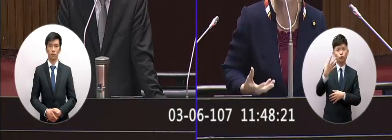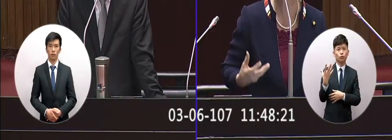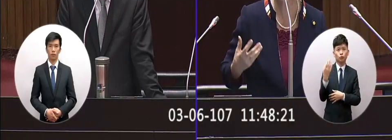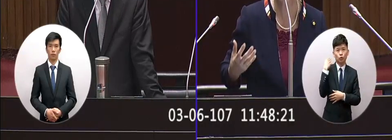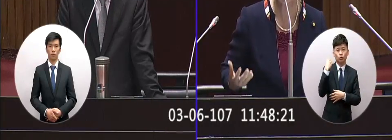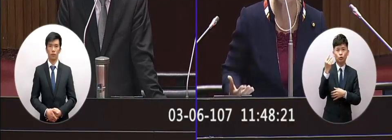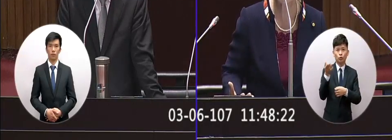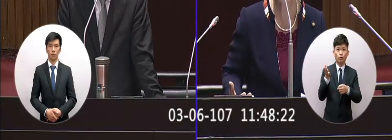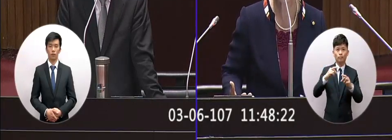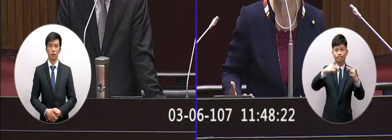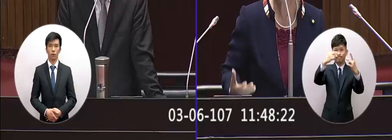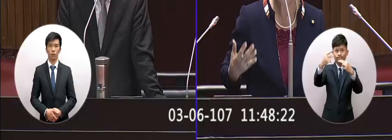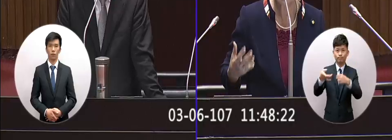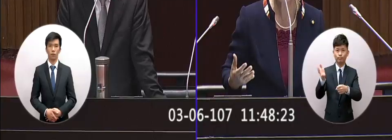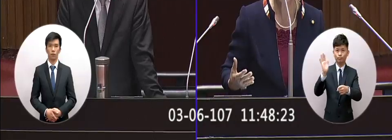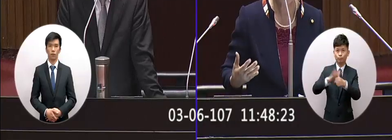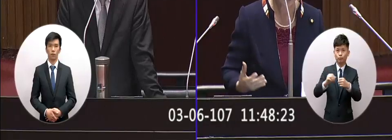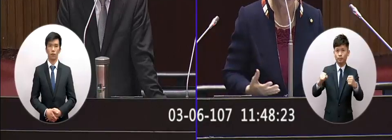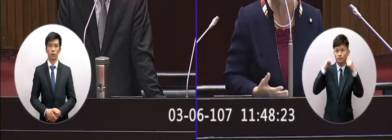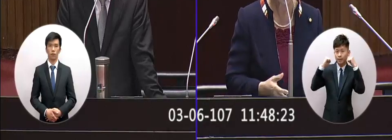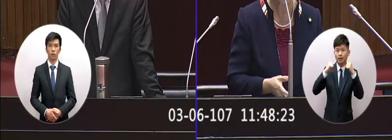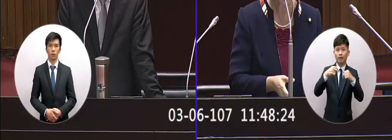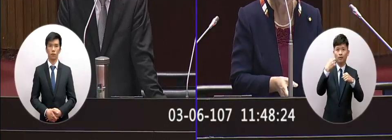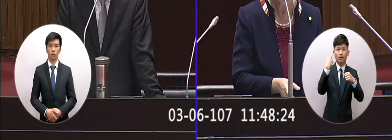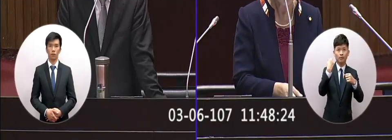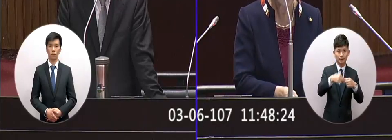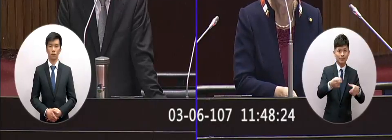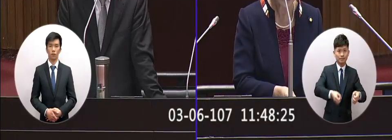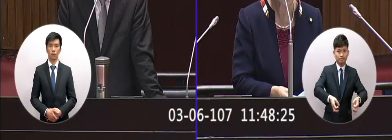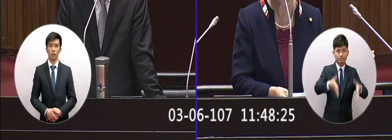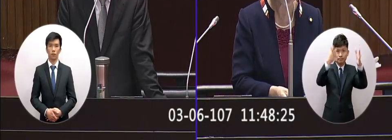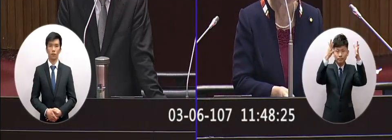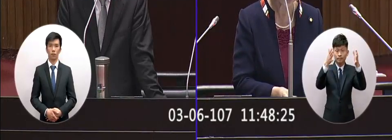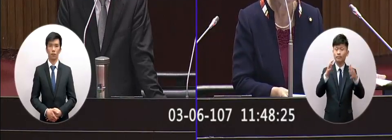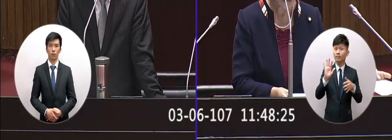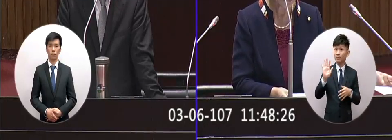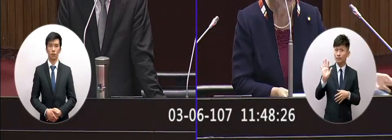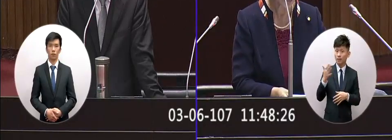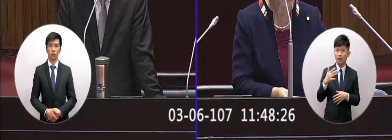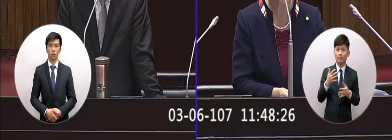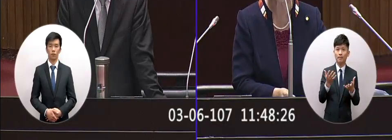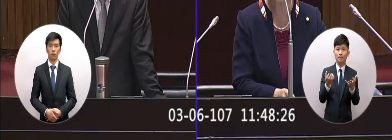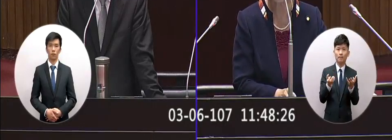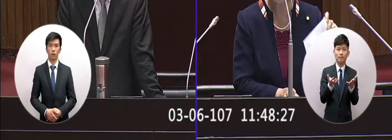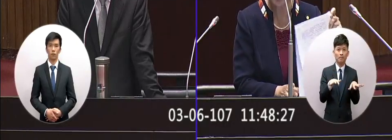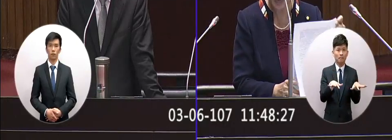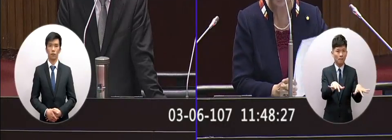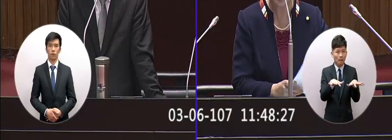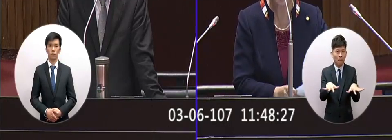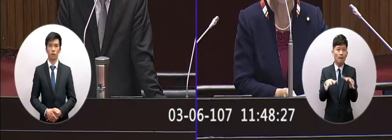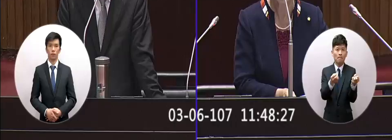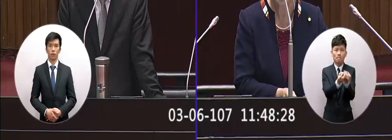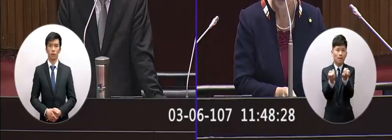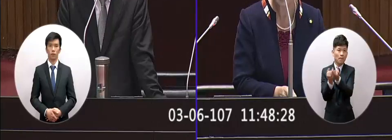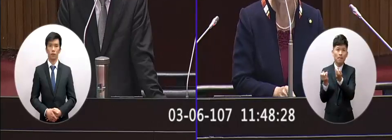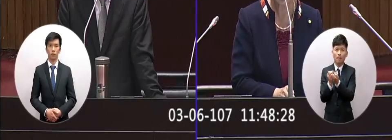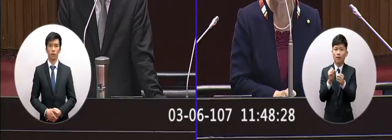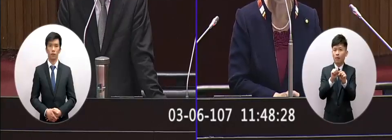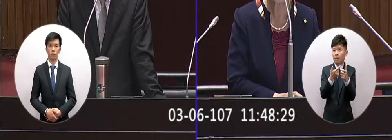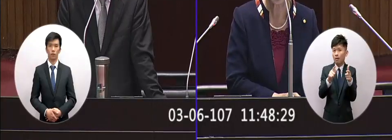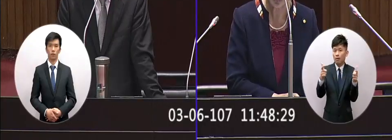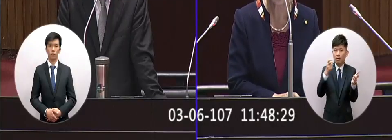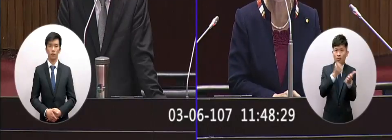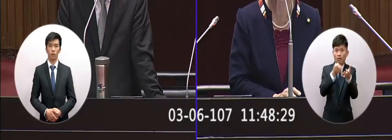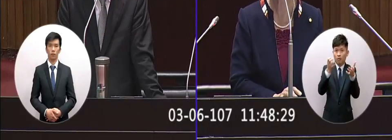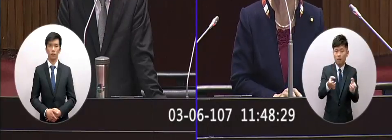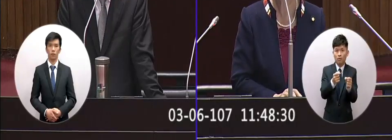补强那重建。但是呢我们也看到说现在呢各种的这个灾难呢它其实是